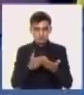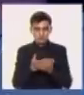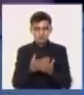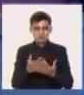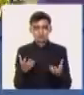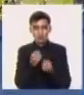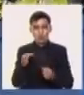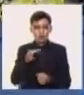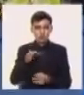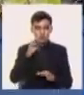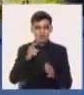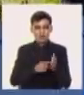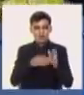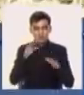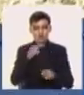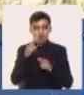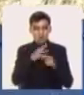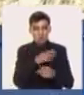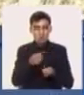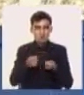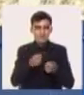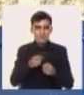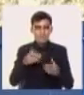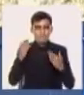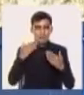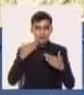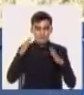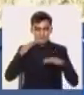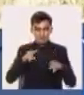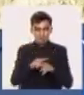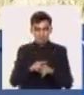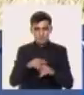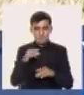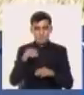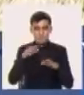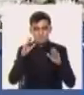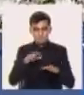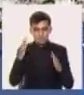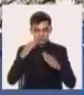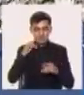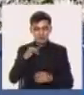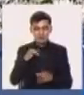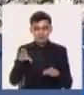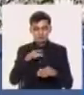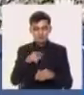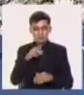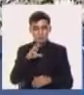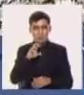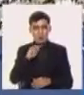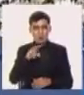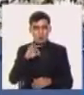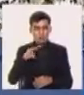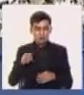«Спасите озеро». Карагандинцы засыпали жалобами управления парками из-за того, что водоем в Центральном парке превращается в болото. Он